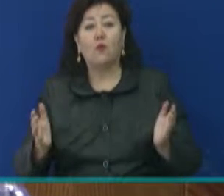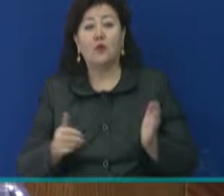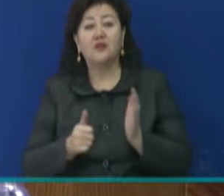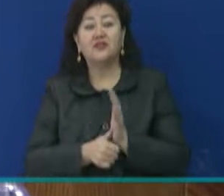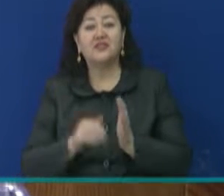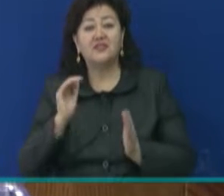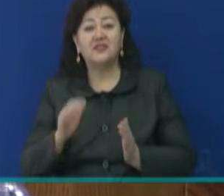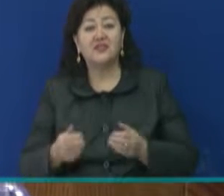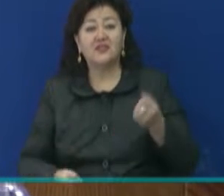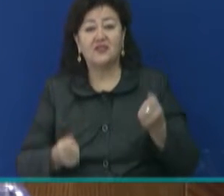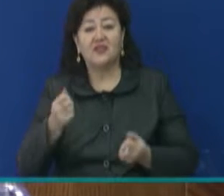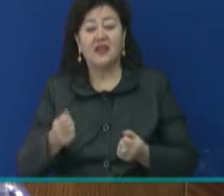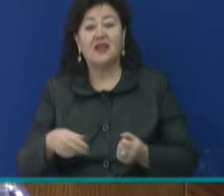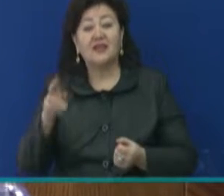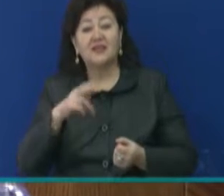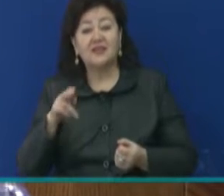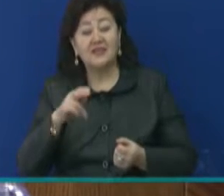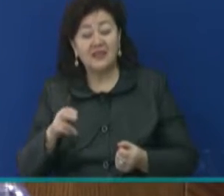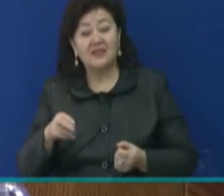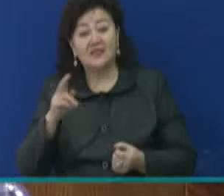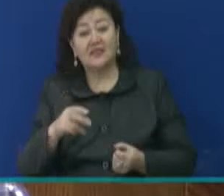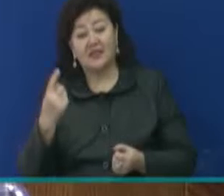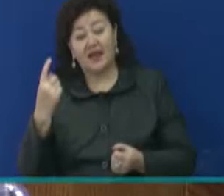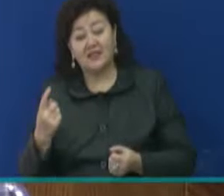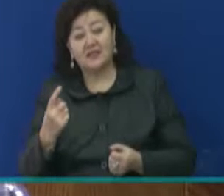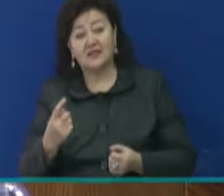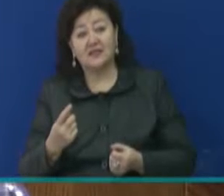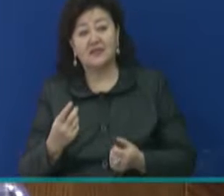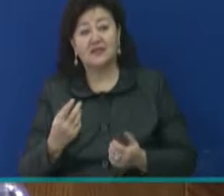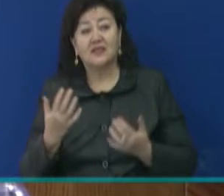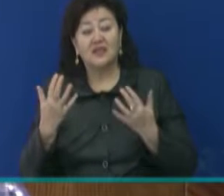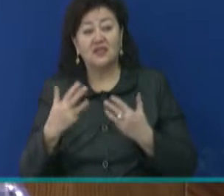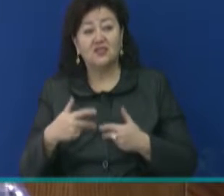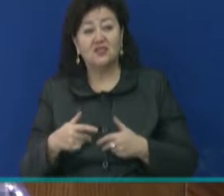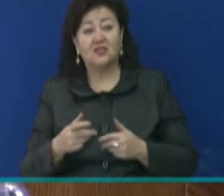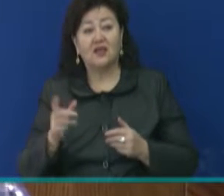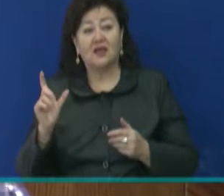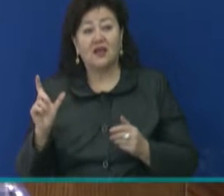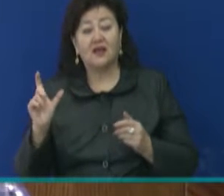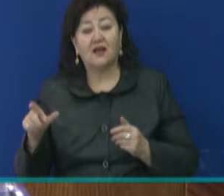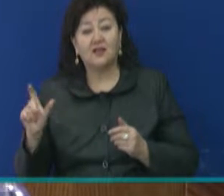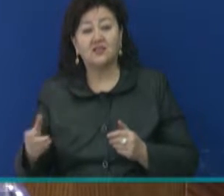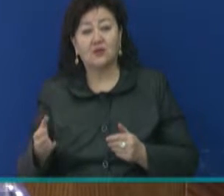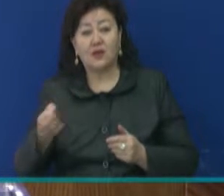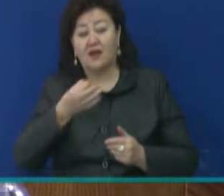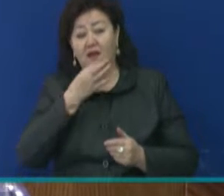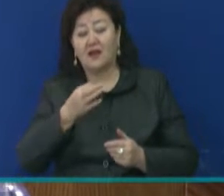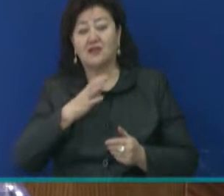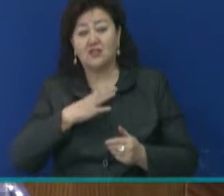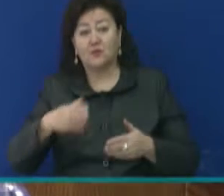водительских удостоверений категории D и D1 и это не считая количество раннего удостоверений